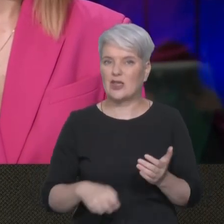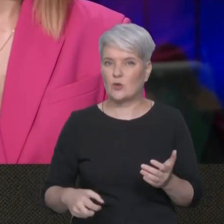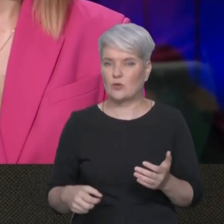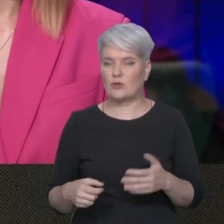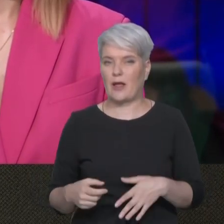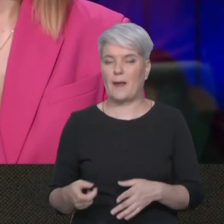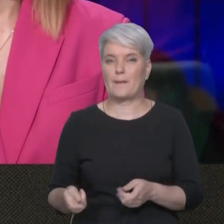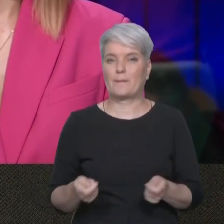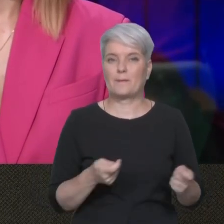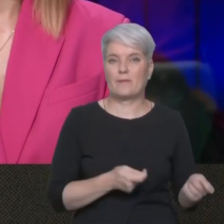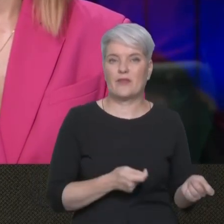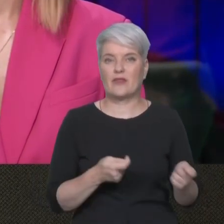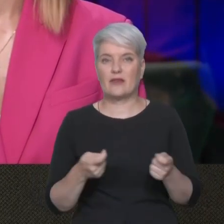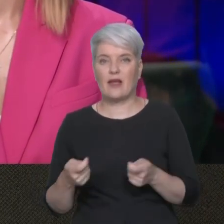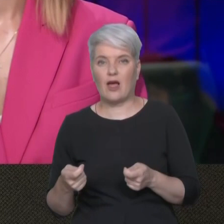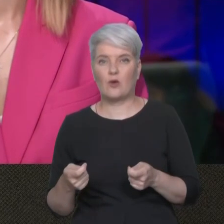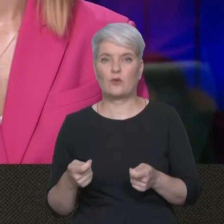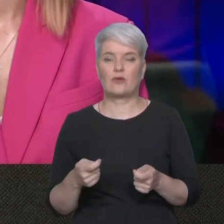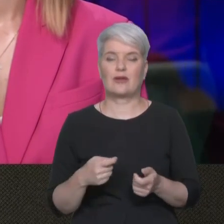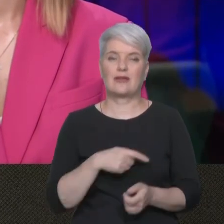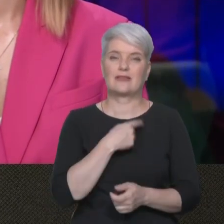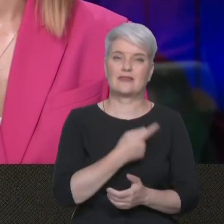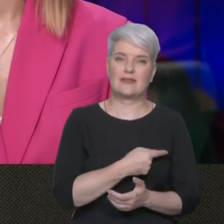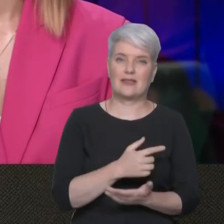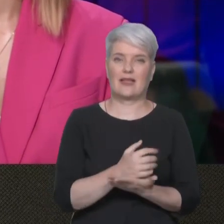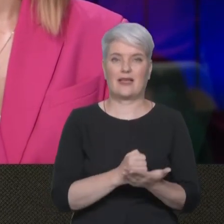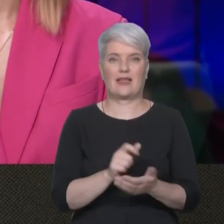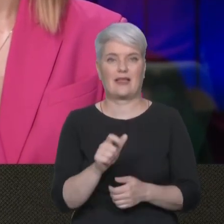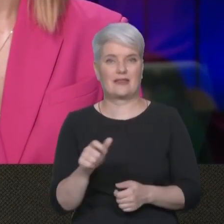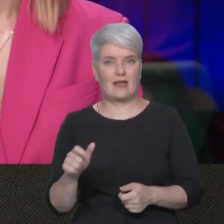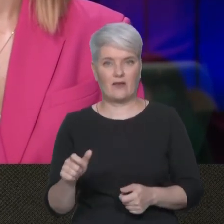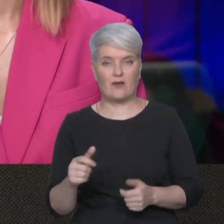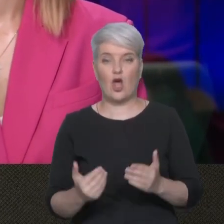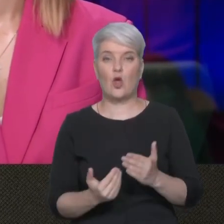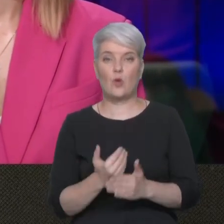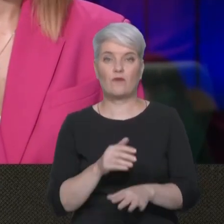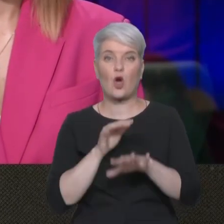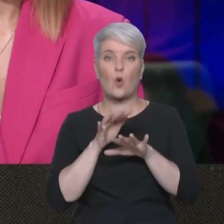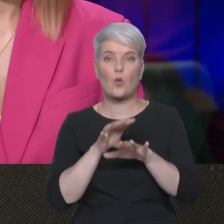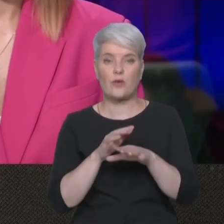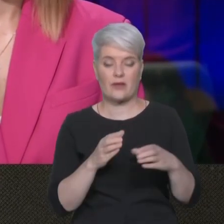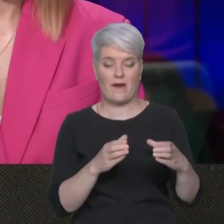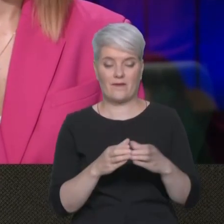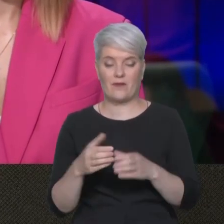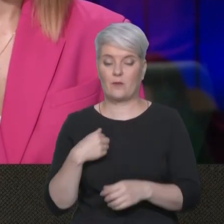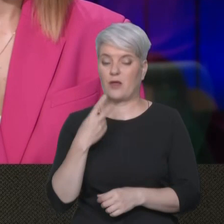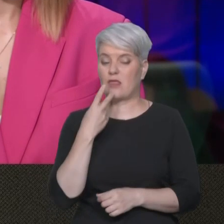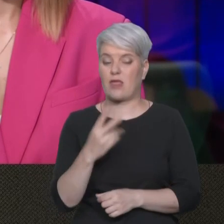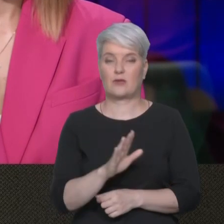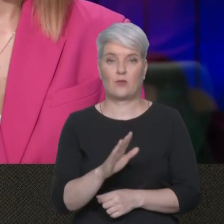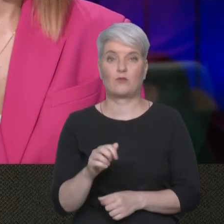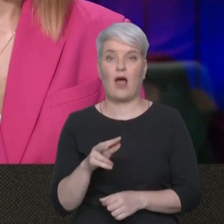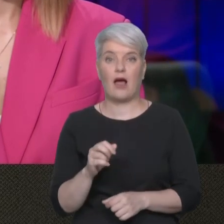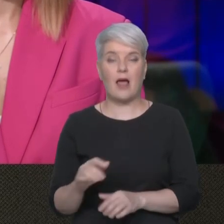і маневрувати силами та резервами. Нових ударних формувань ми не спостерігаємо, але маневри ворог